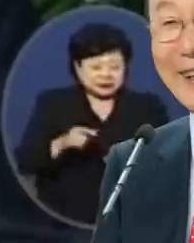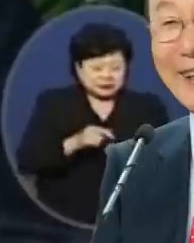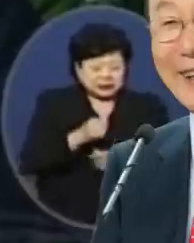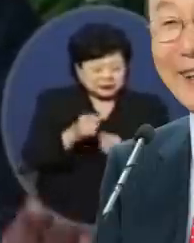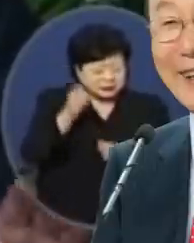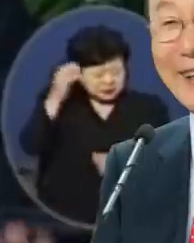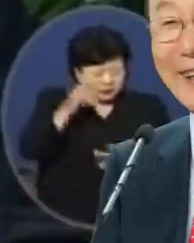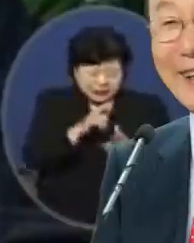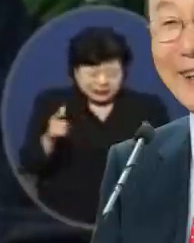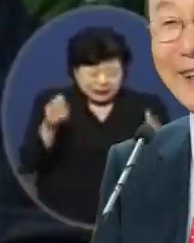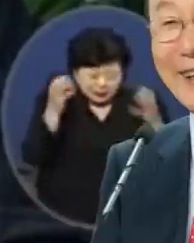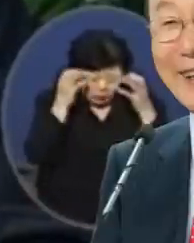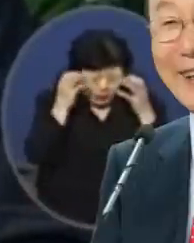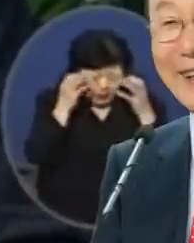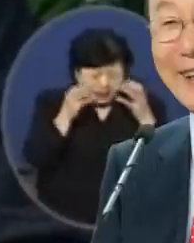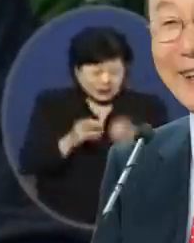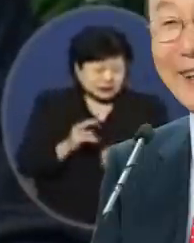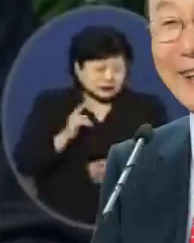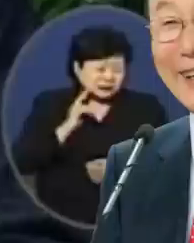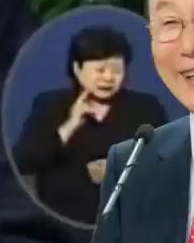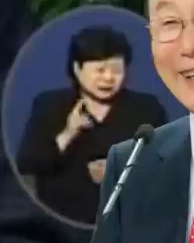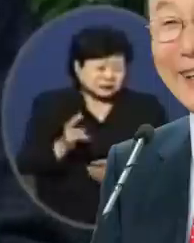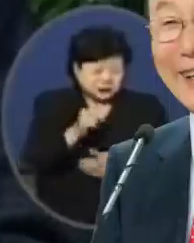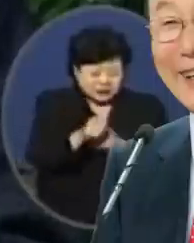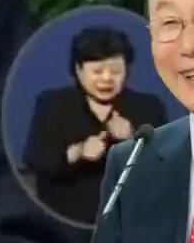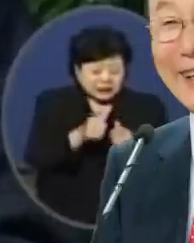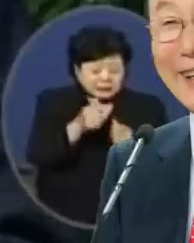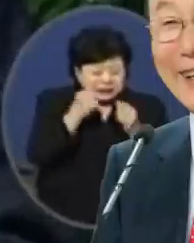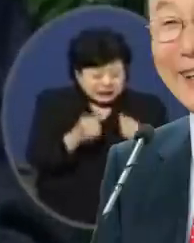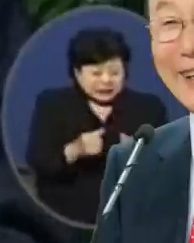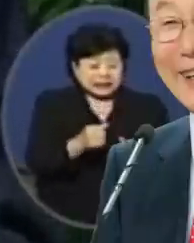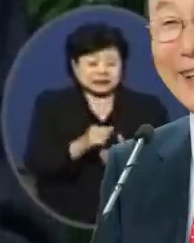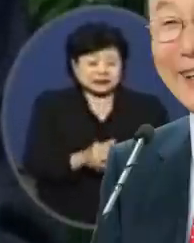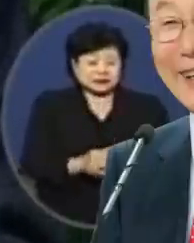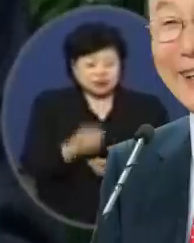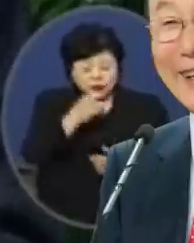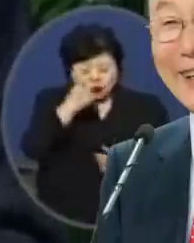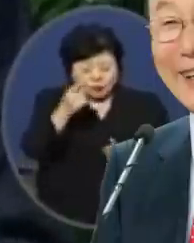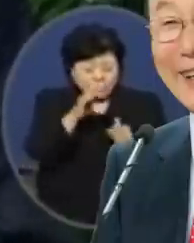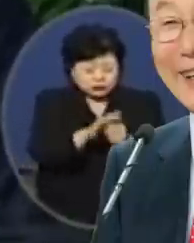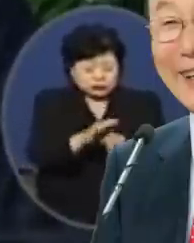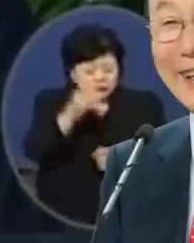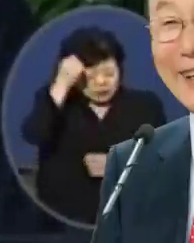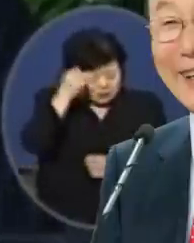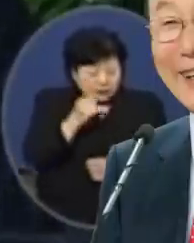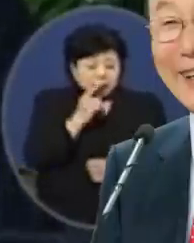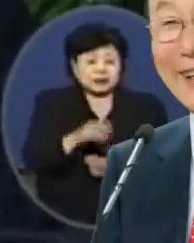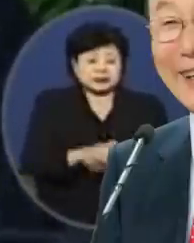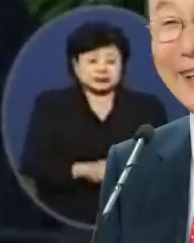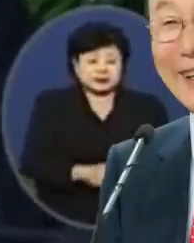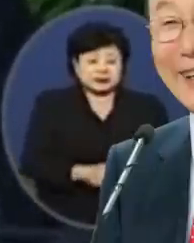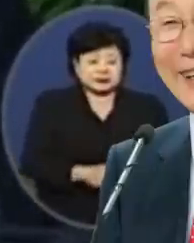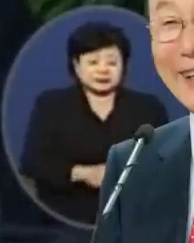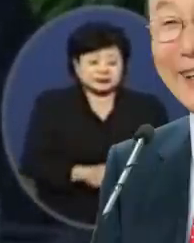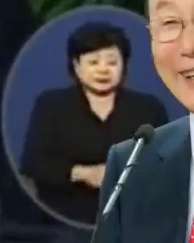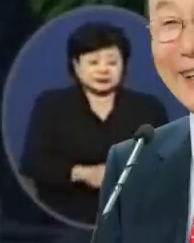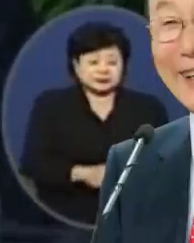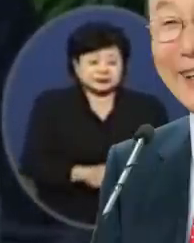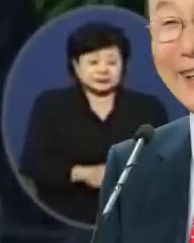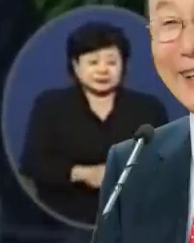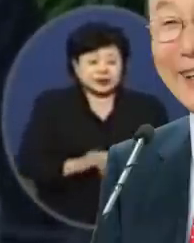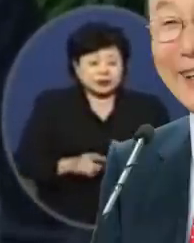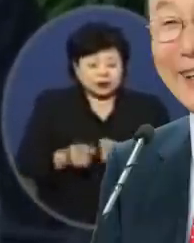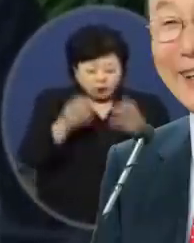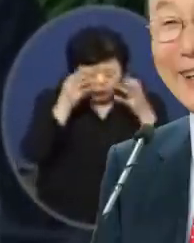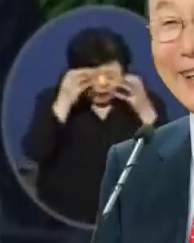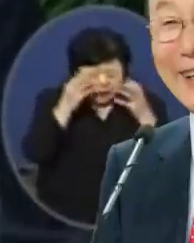되니까 고난이 극심해도 하나님이 살아계셔서 돌보아준 것을 잊지 말라는 것입니다.